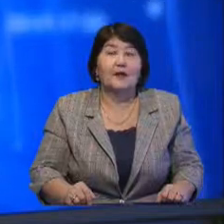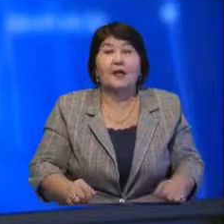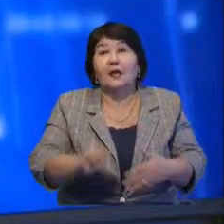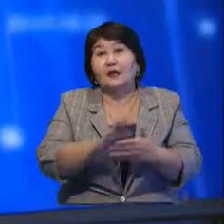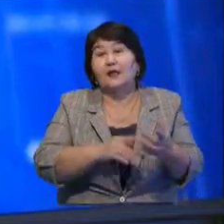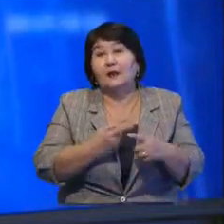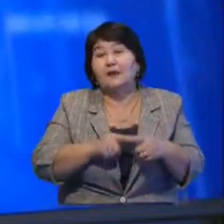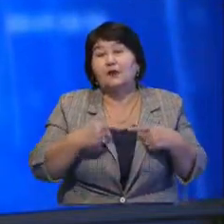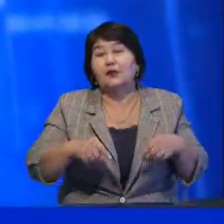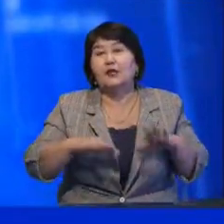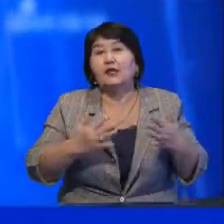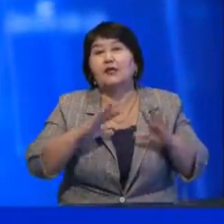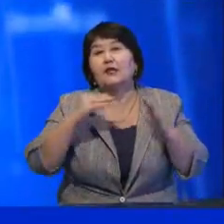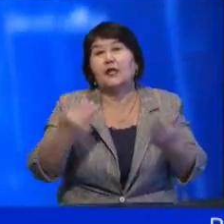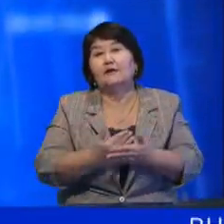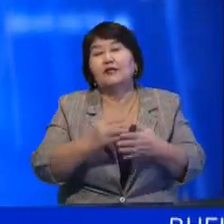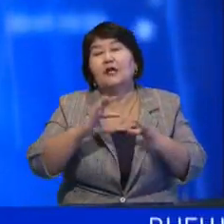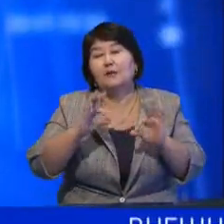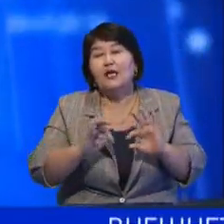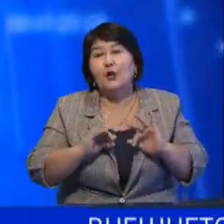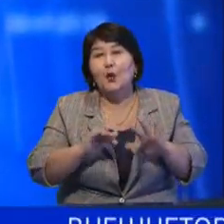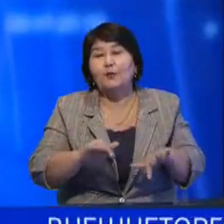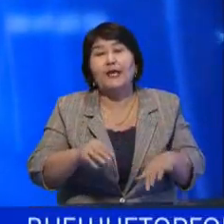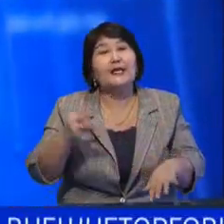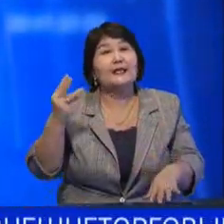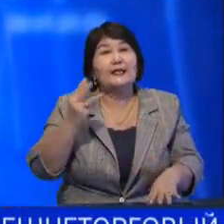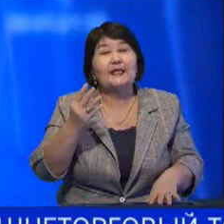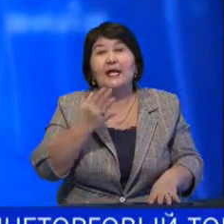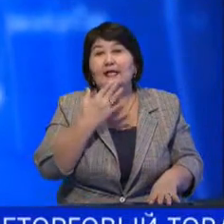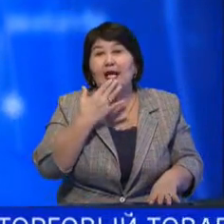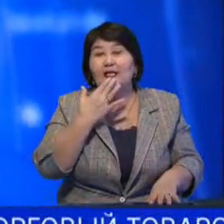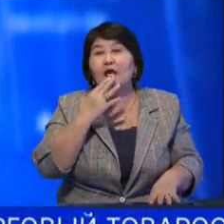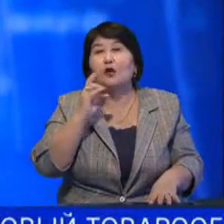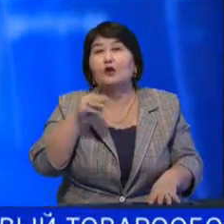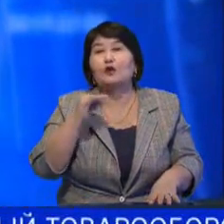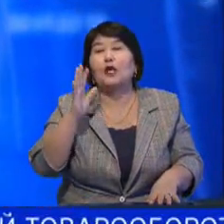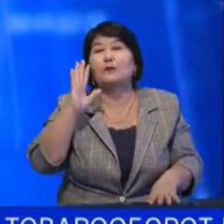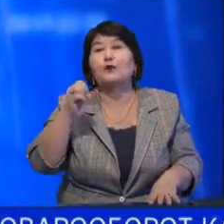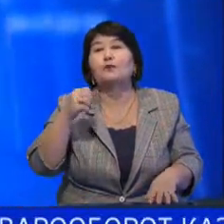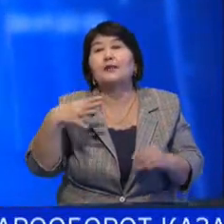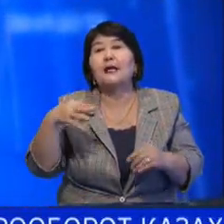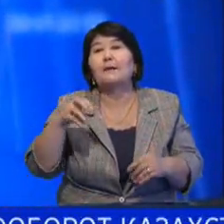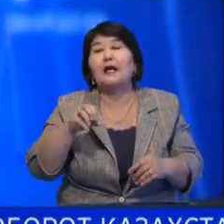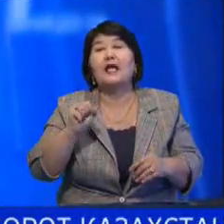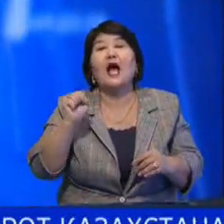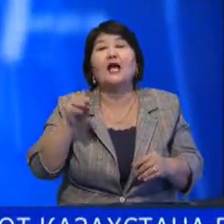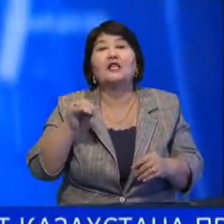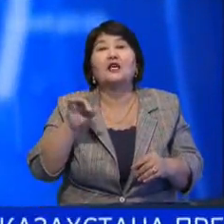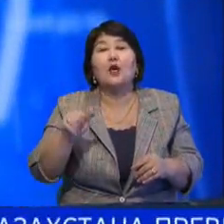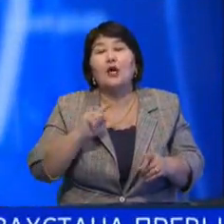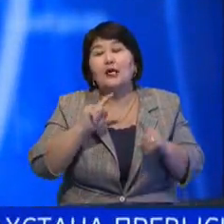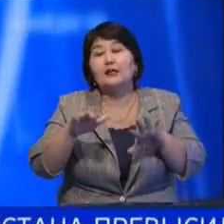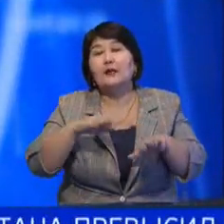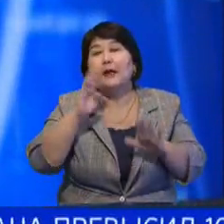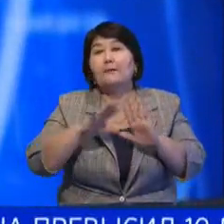далее об этих и других новостях подробнее третий национальная курултай пройдёт 15 марта в арау заседание